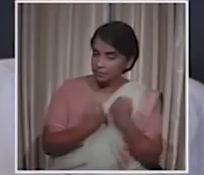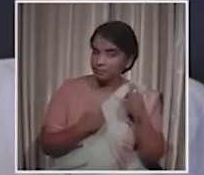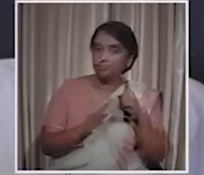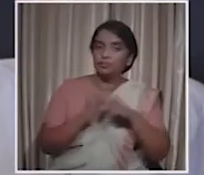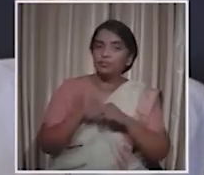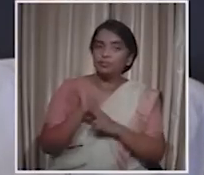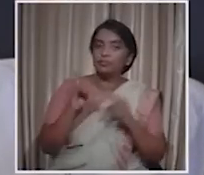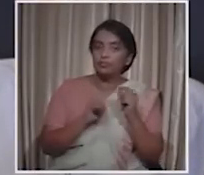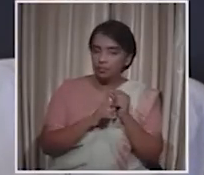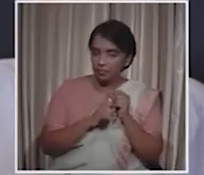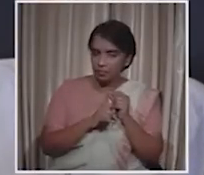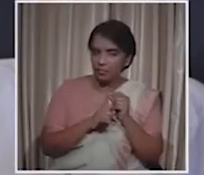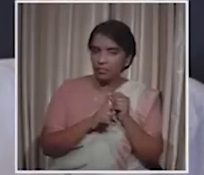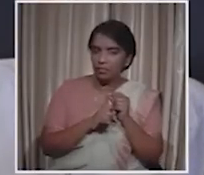ජාතික